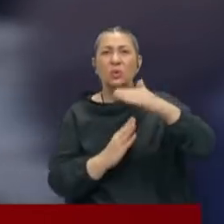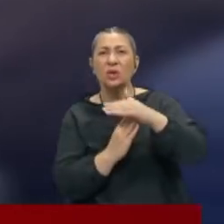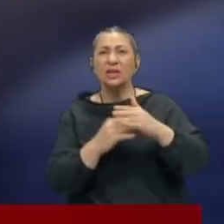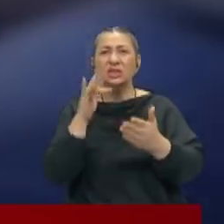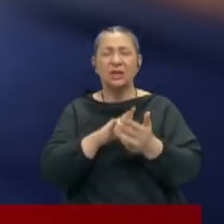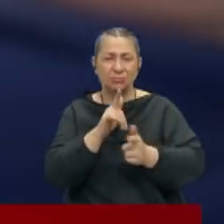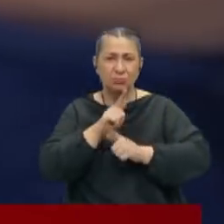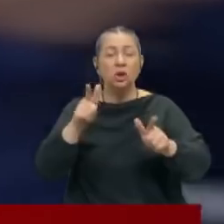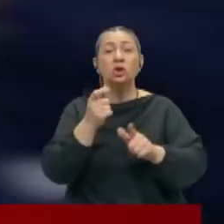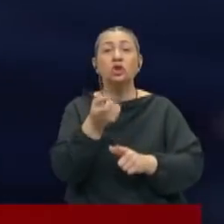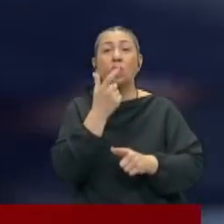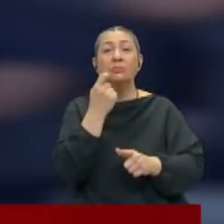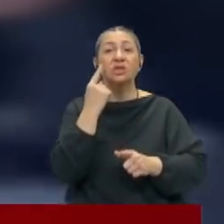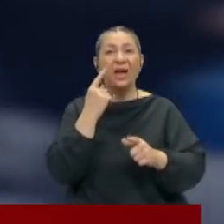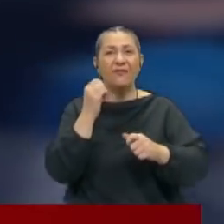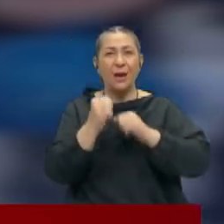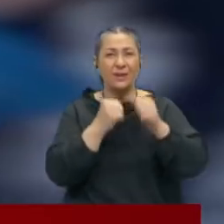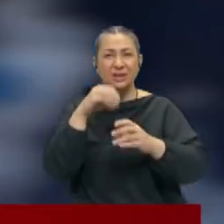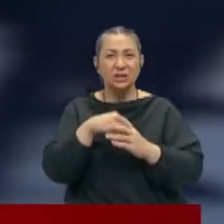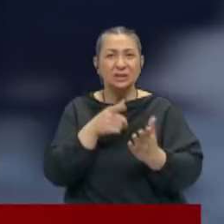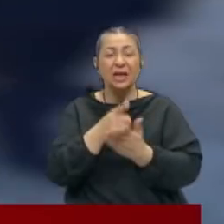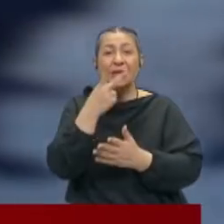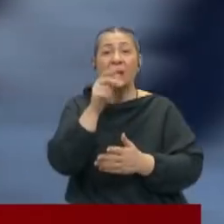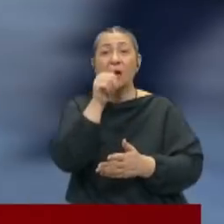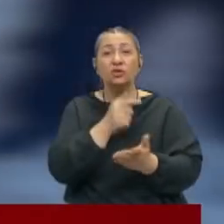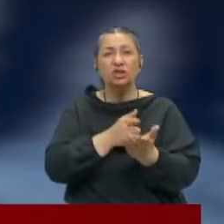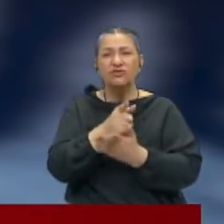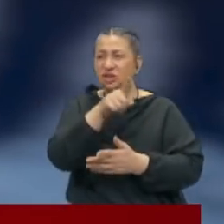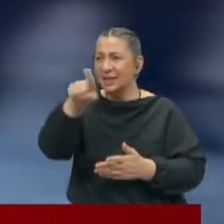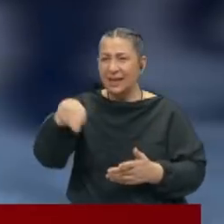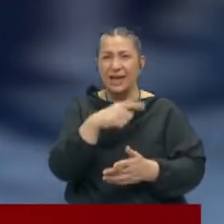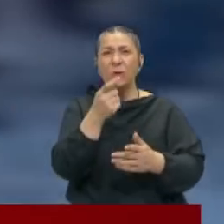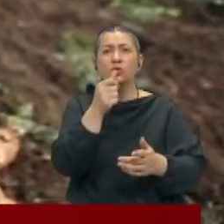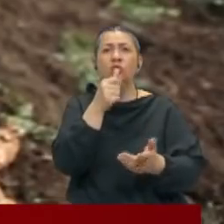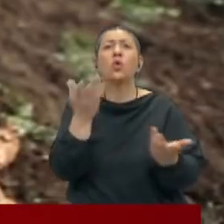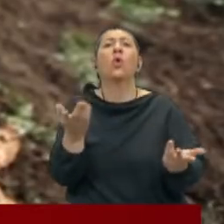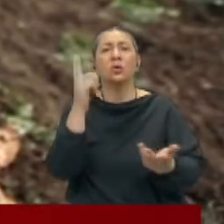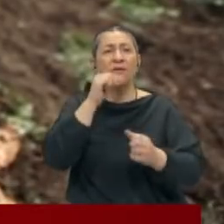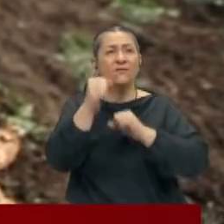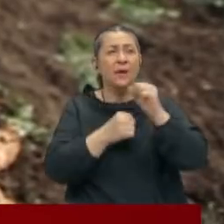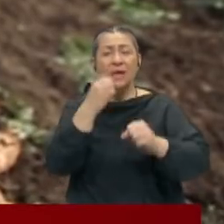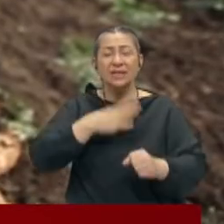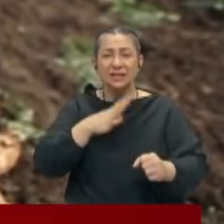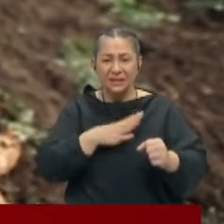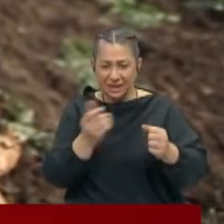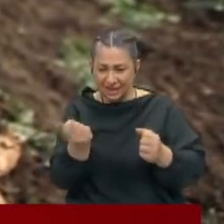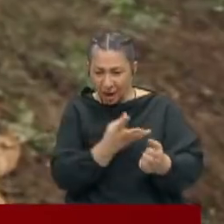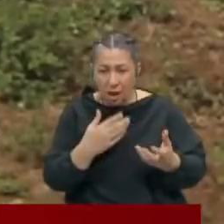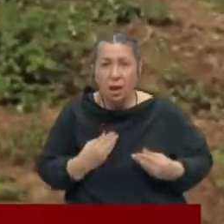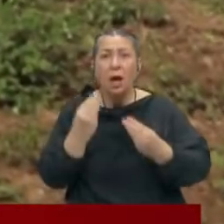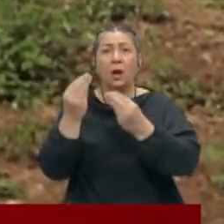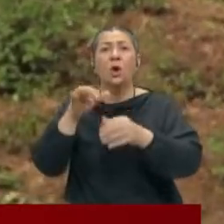etti. Çorum Şeker Fabrikası için ekim yapan 2600 çiftçi kuraklık nedeniyle fabrikanın istediği kotaya